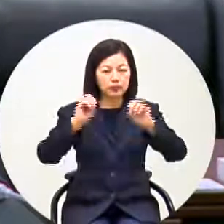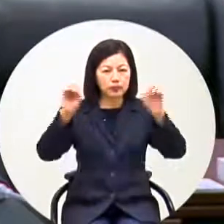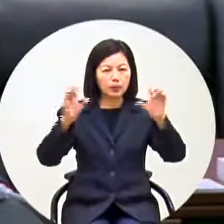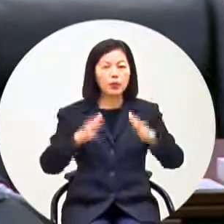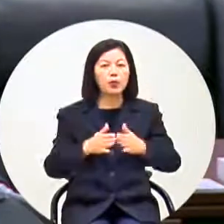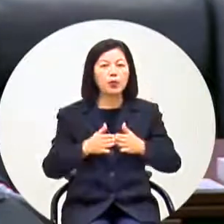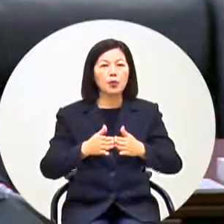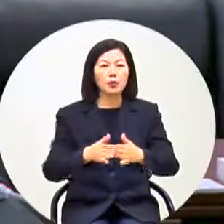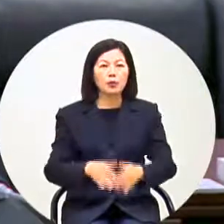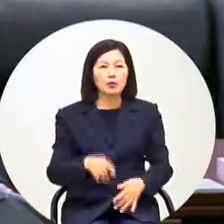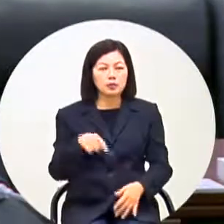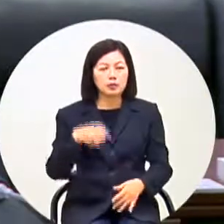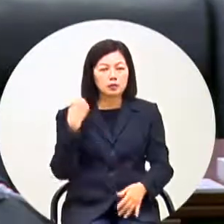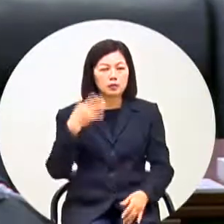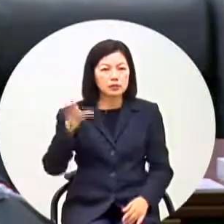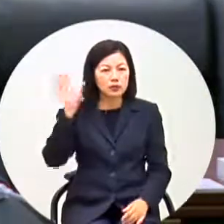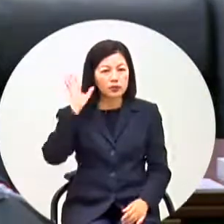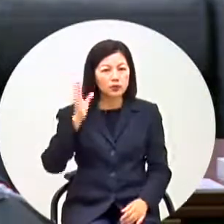请播放。